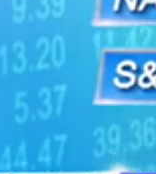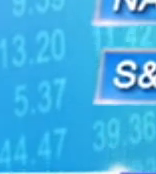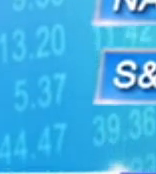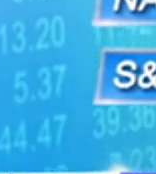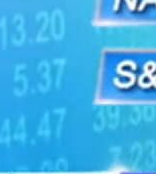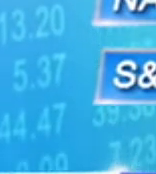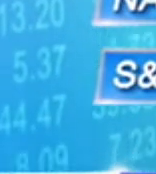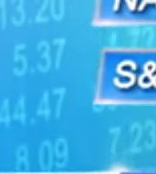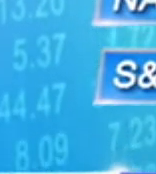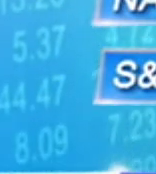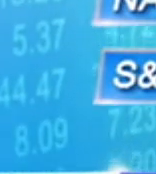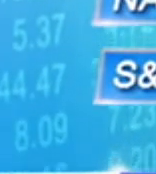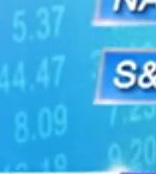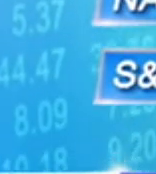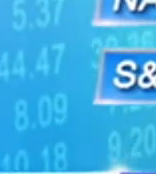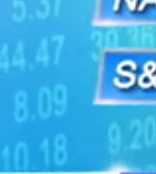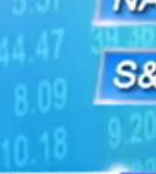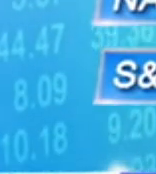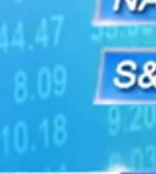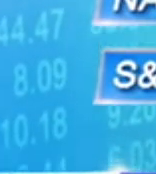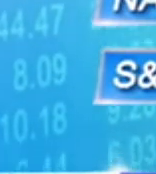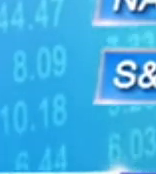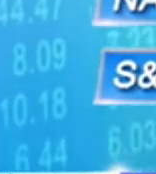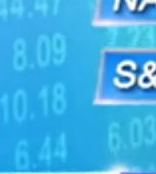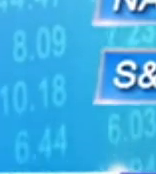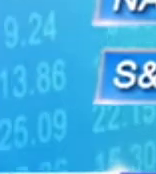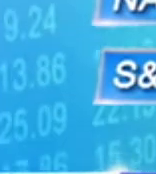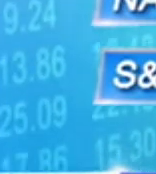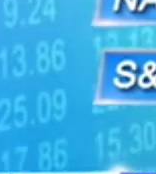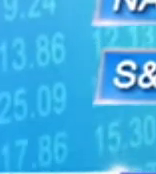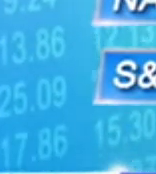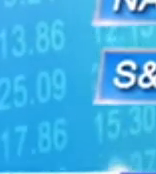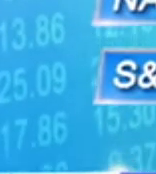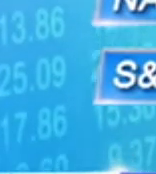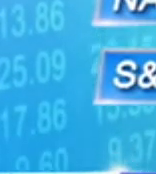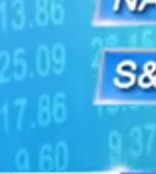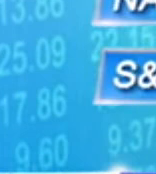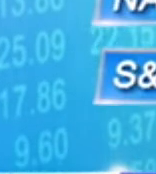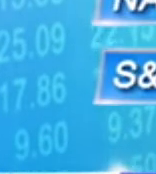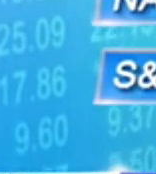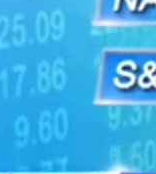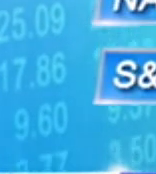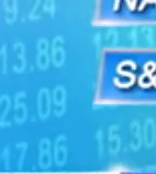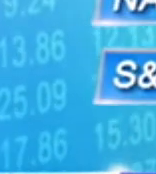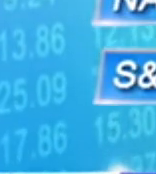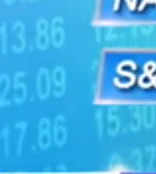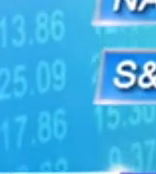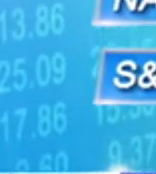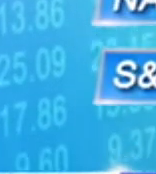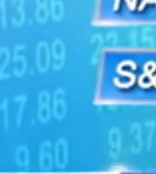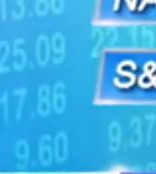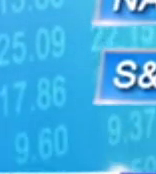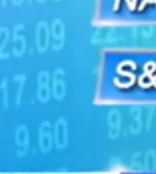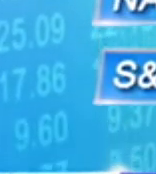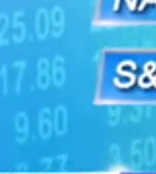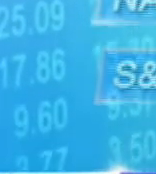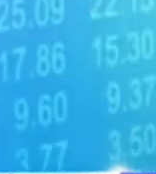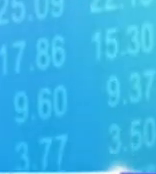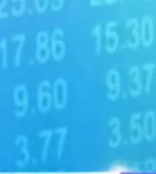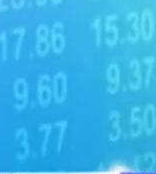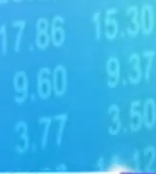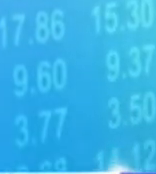ขึ้นมา 6.59 จุดปิดเลขสวยทีเดียวค่ะ 1,999.99 จุดฟังตลาดหุ้นเอเชียส่วน